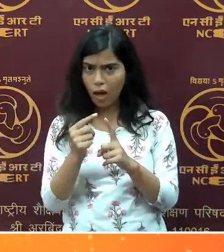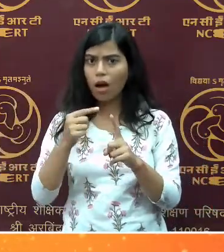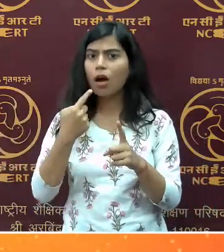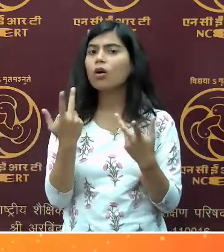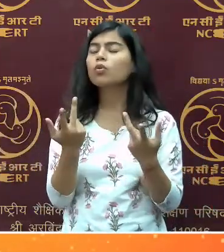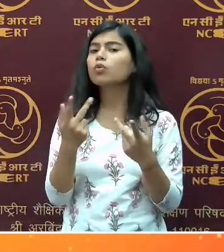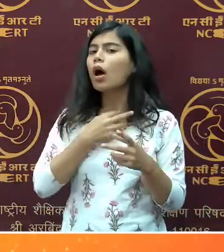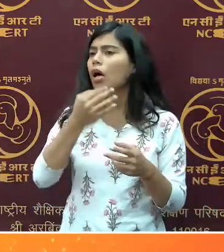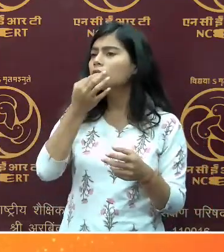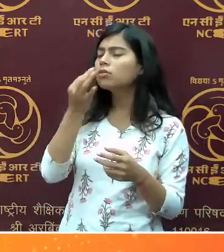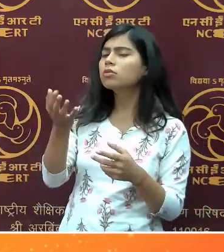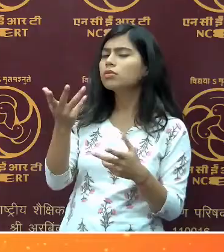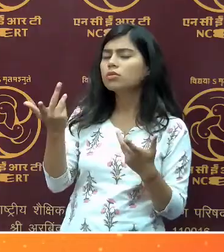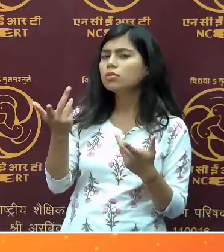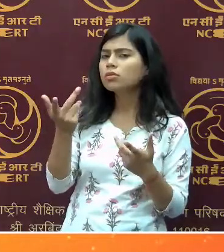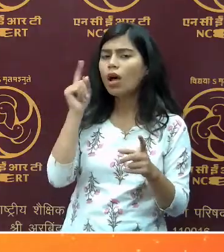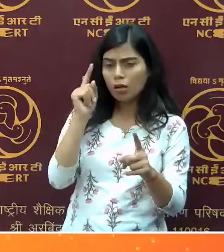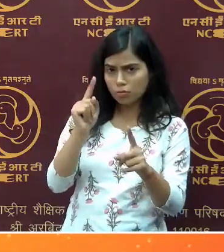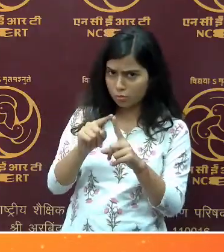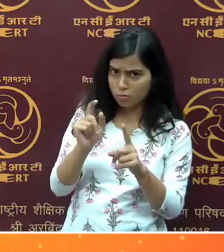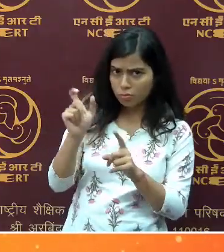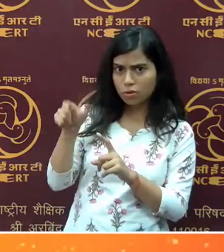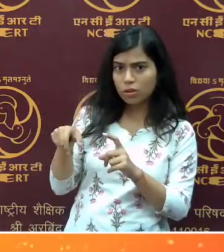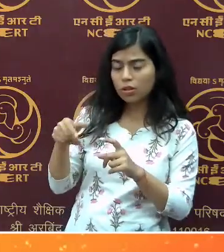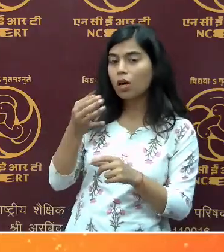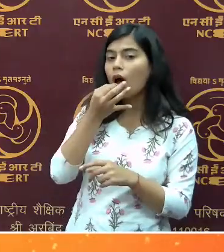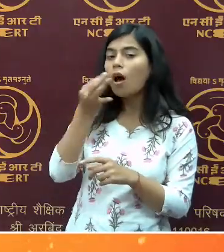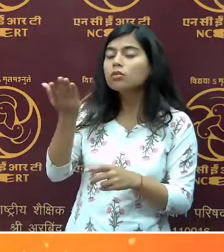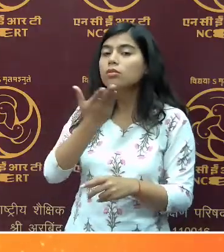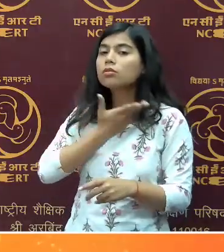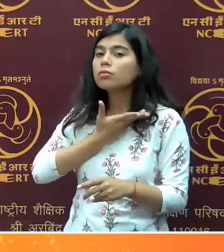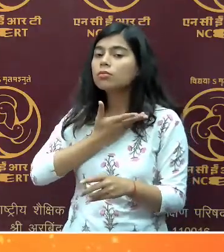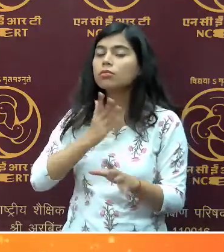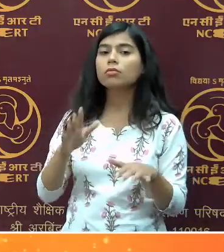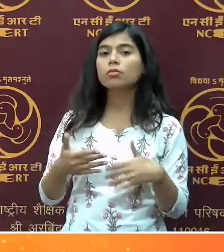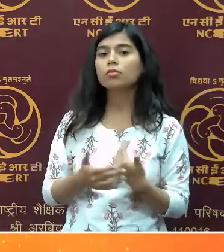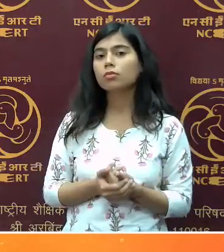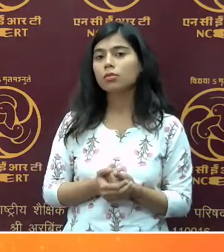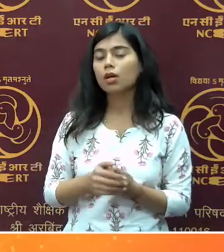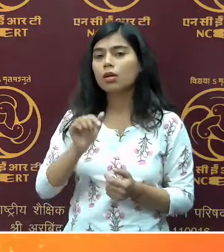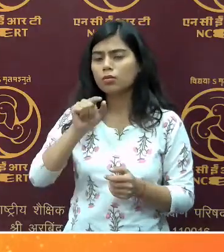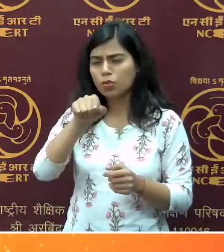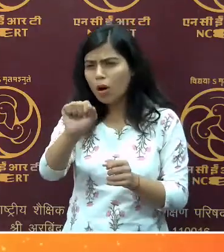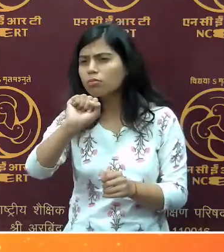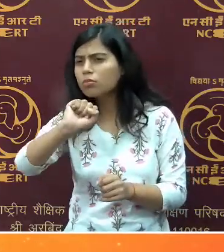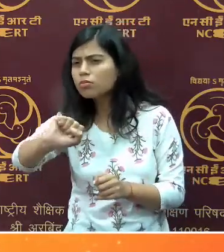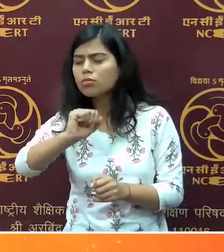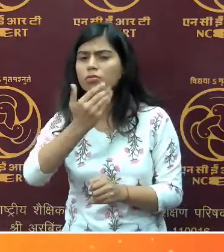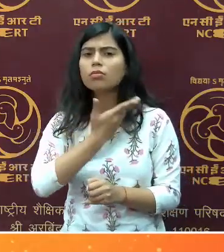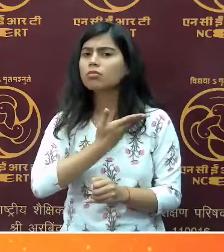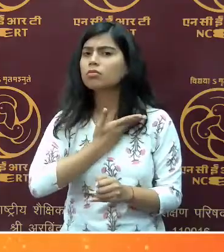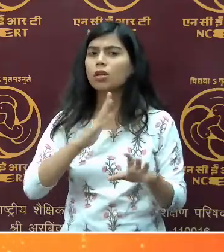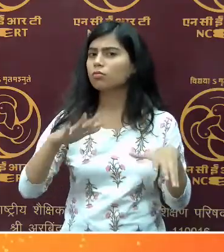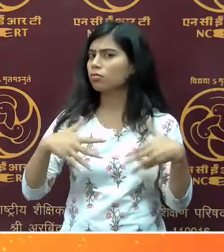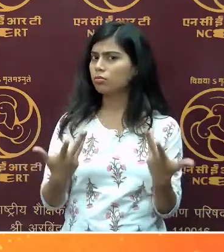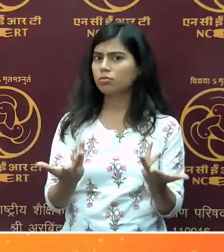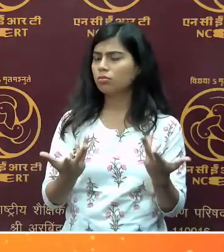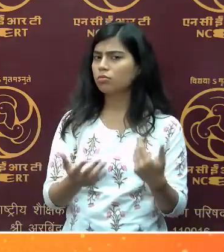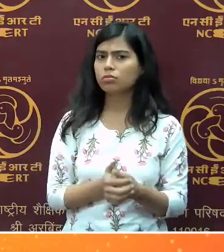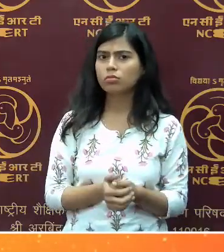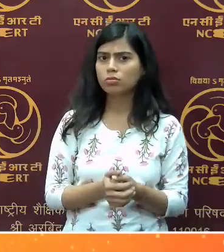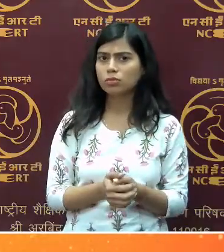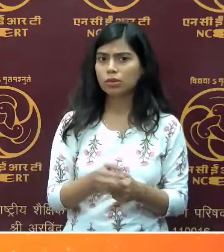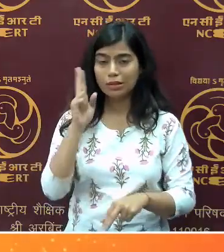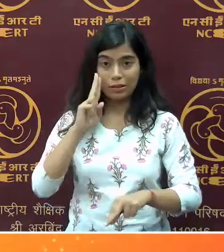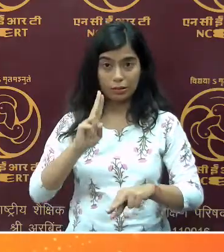को वारंटो, आस्किंग, अधिकार परीक्षा, आपके राइट्स क्या थे. इफ एनी ऑफिसर